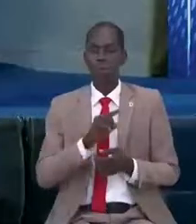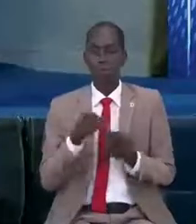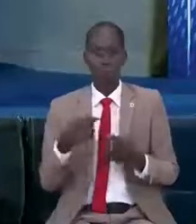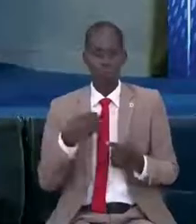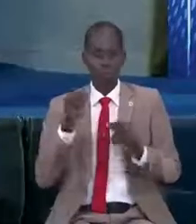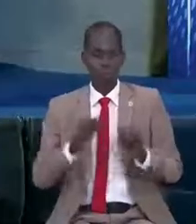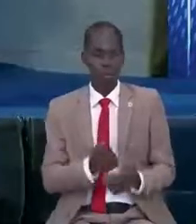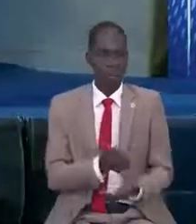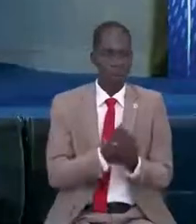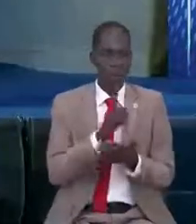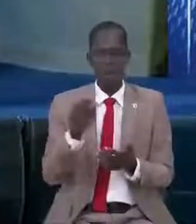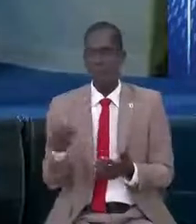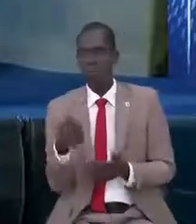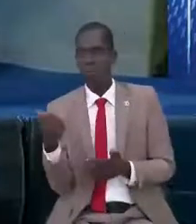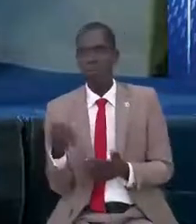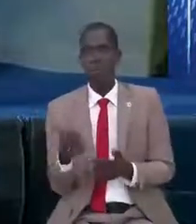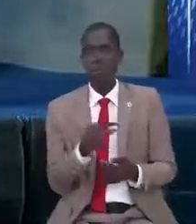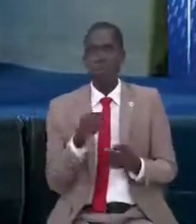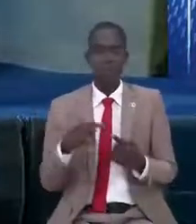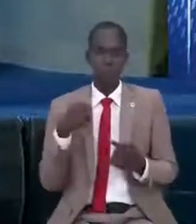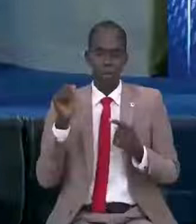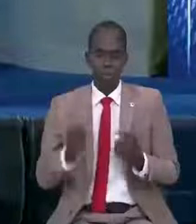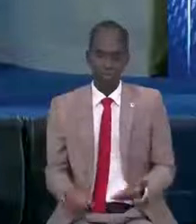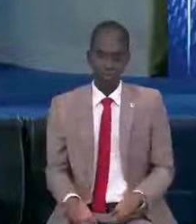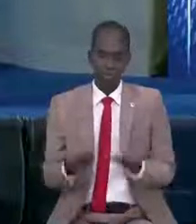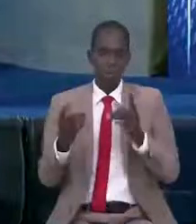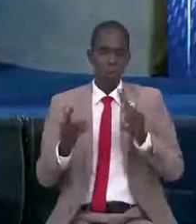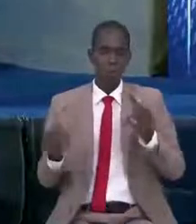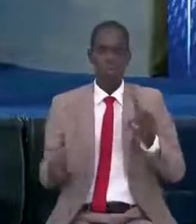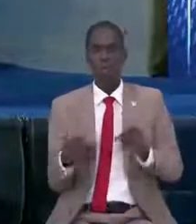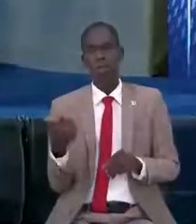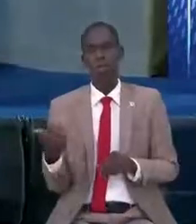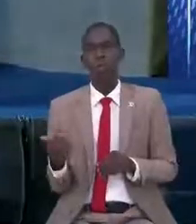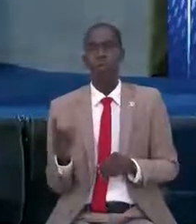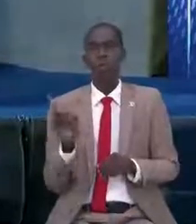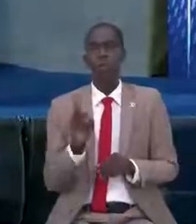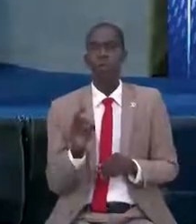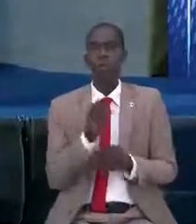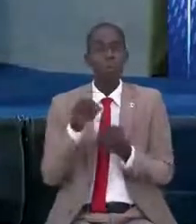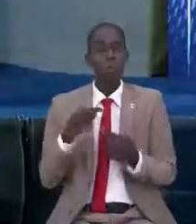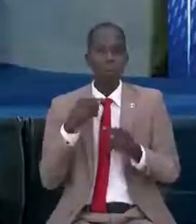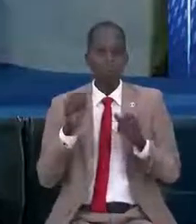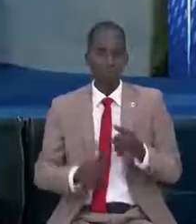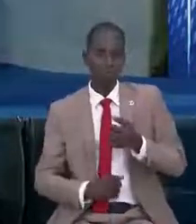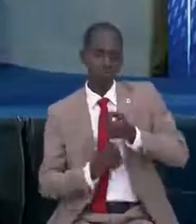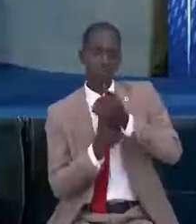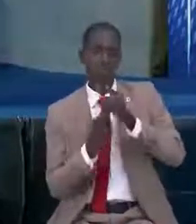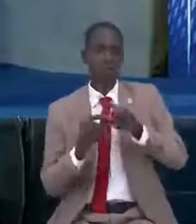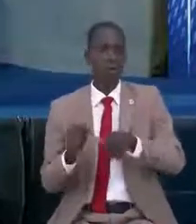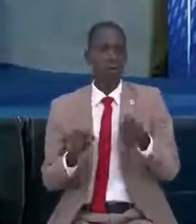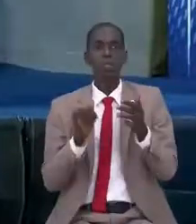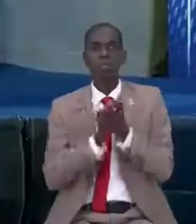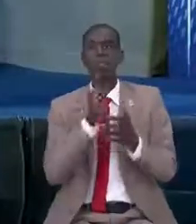lorsqu'on peut aider l'un l'autre, lorsqu'on peut relever l'un l'autre, lorsqu'on peut supporter l'un